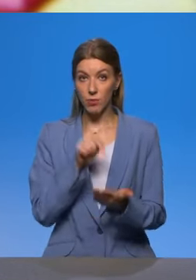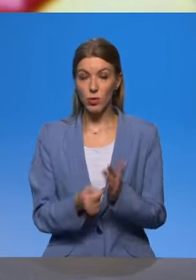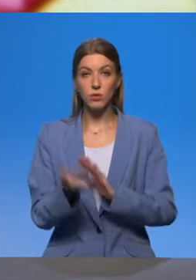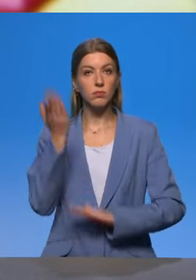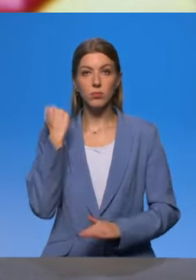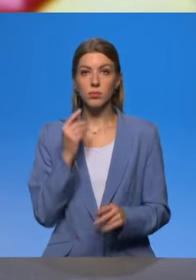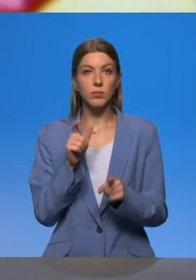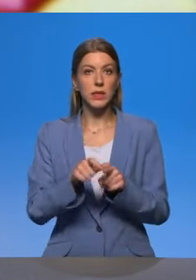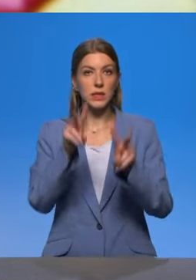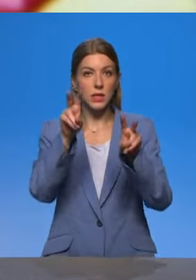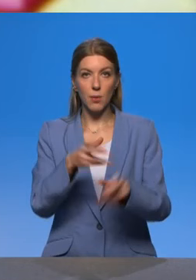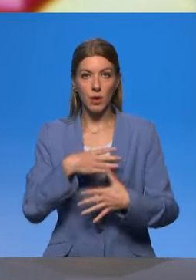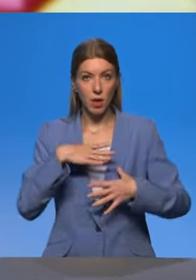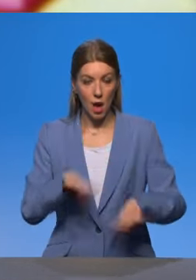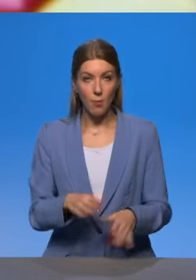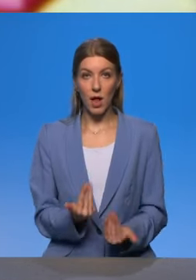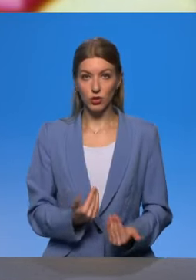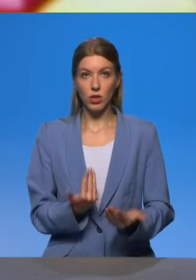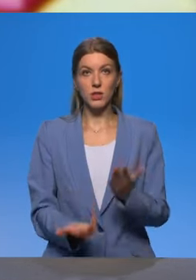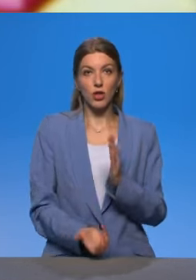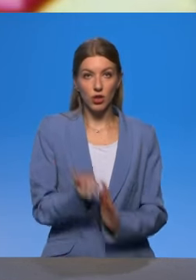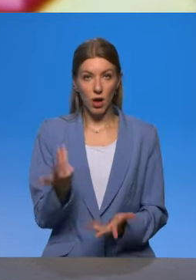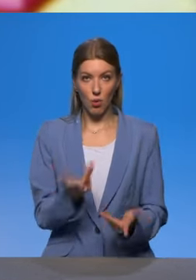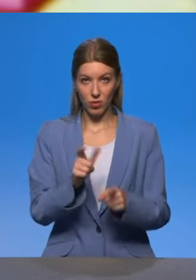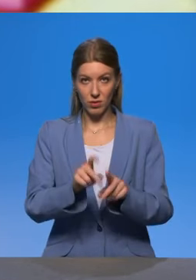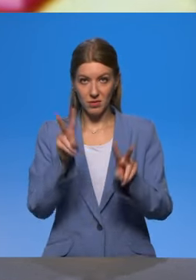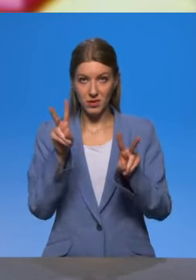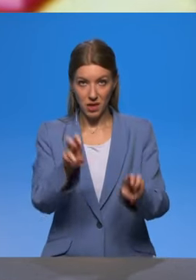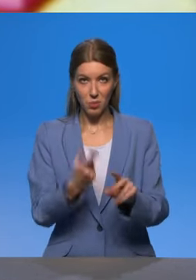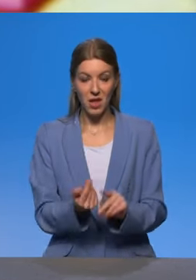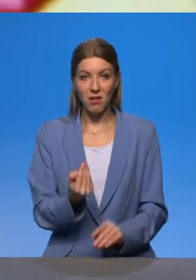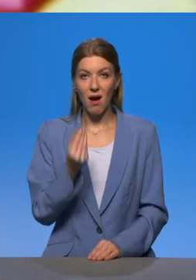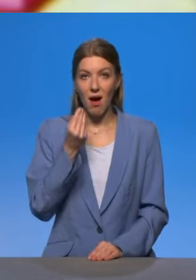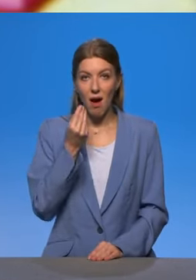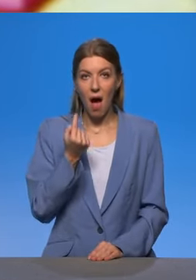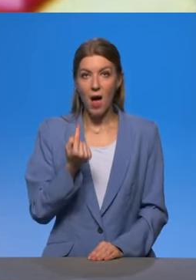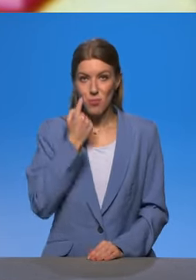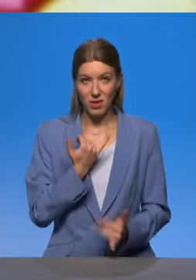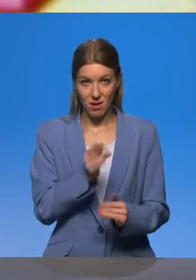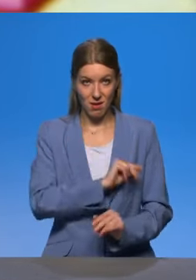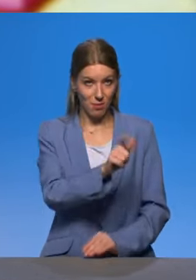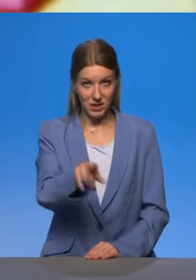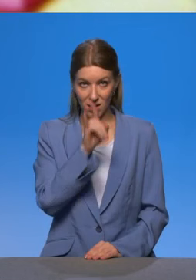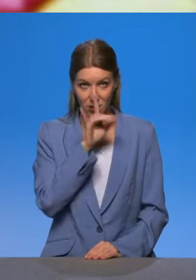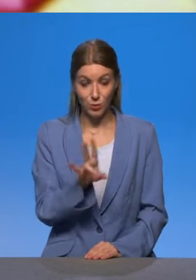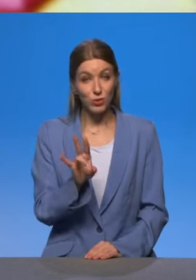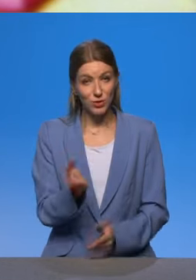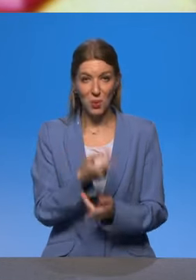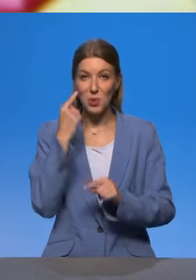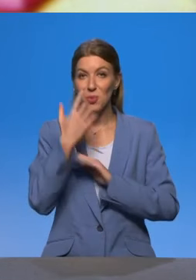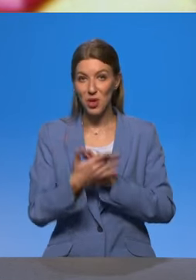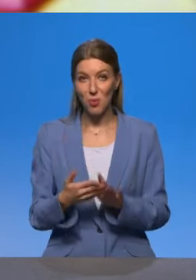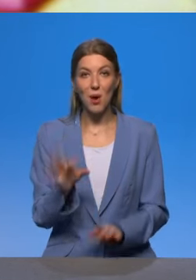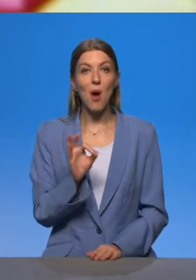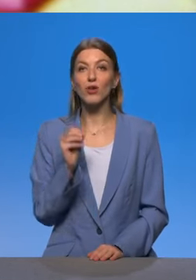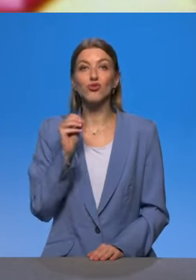наконец, управленческая наука нашла вот это какой-то термин, который будет не обидный как бы для персонала, но и мы понимаем, о чем идет речь. Это речь идет